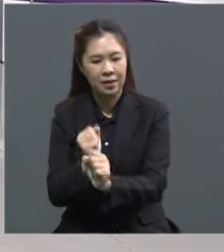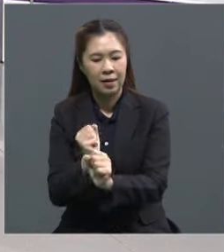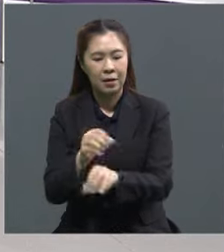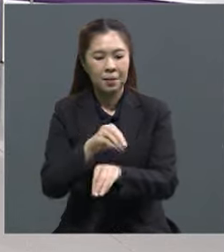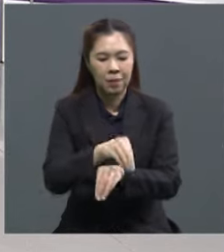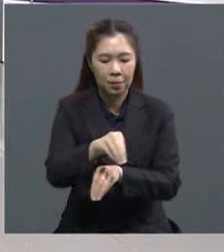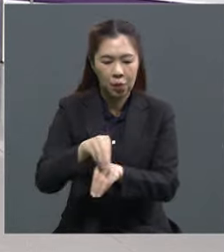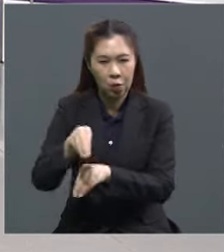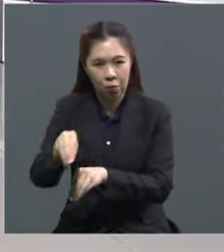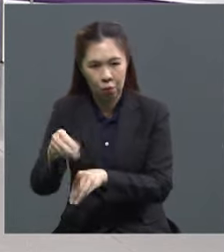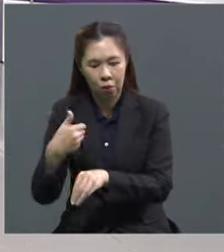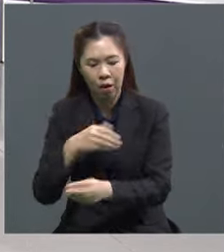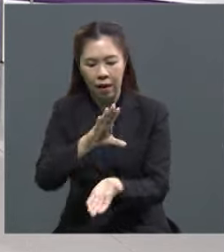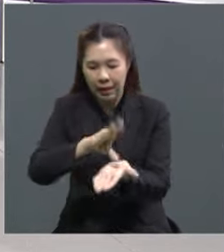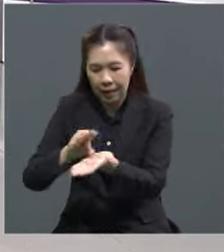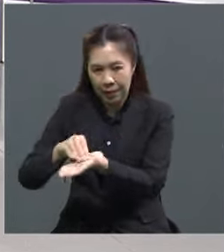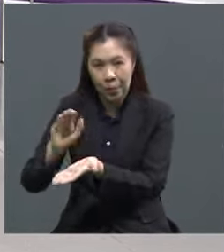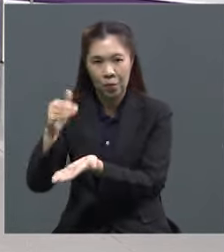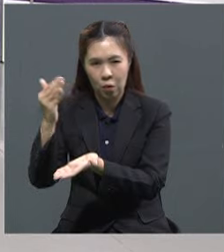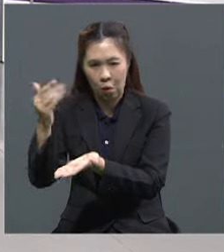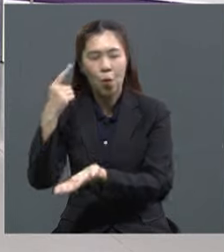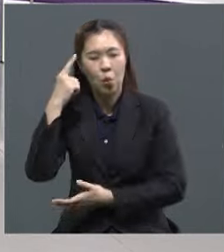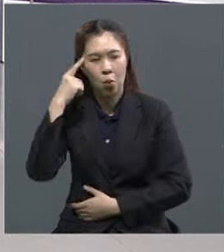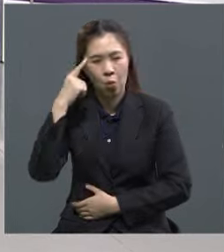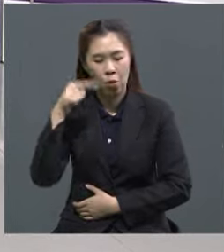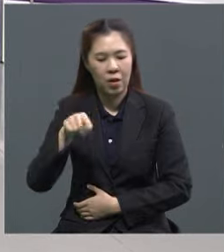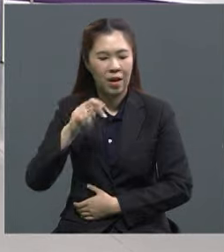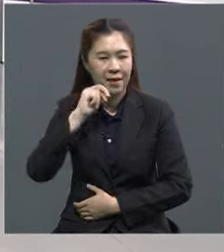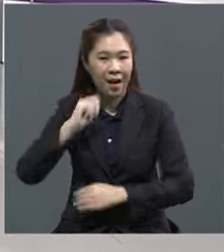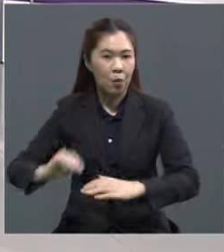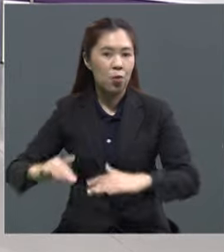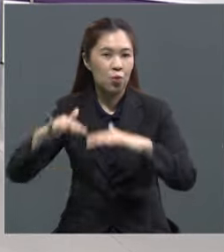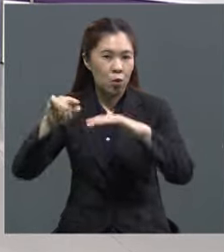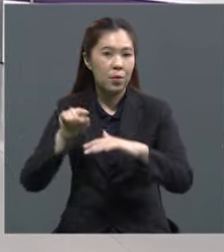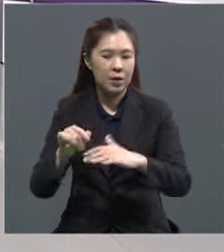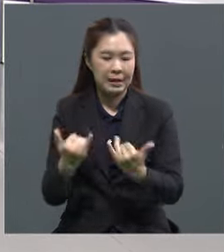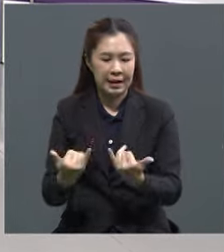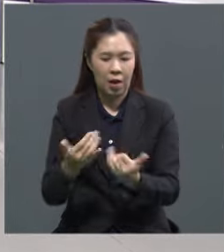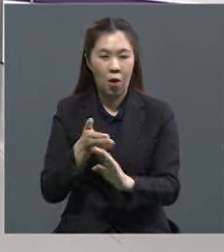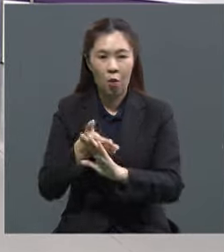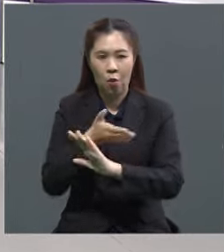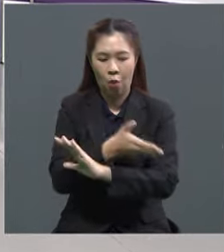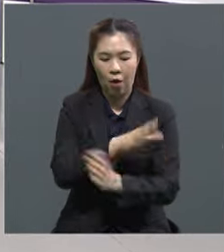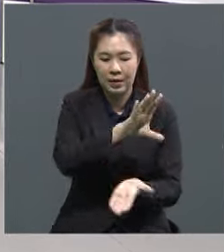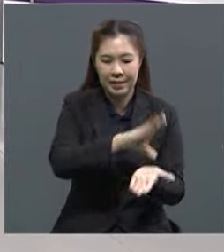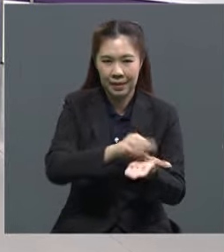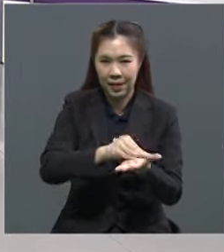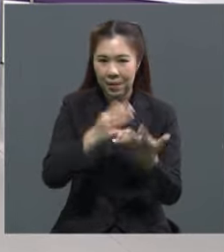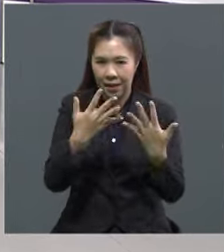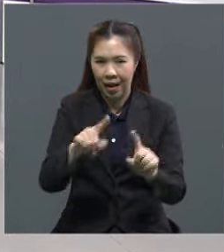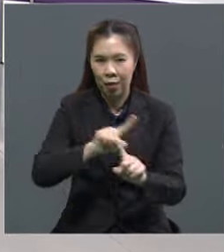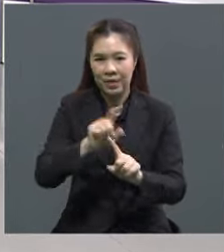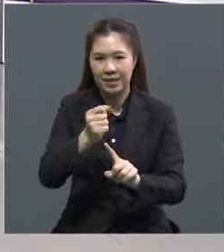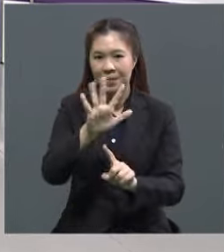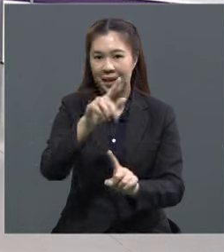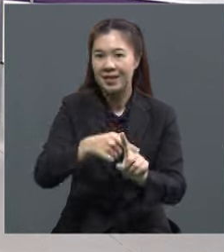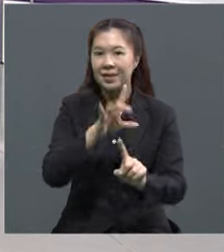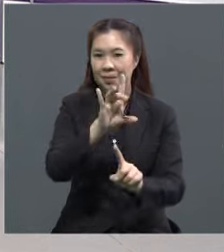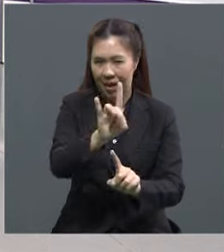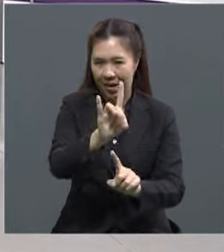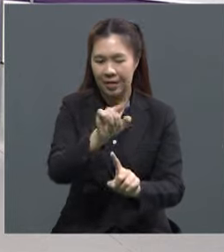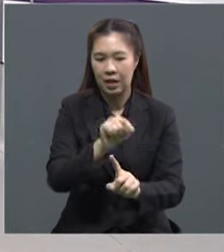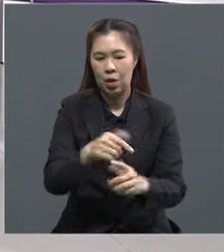แล้วก็เก็บเกี่ยวก่อนนะครับเพราะว่าเรารู้ว่าในช่วงหน้าน้ำจะมาเก็บเกี่ยวเสร็จสิ้นไปเมื่อ 15สิงหาคมครับเพราะฉะนั้นใน